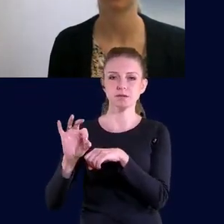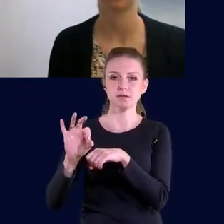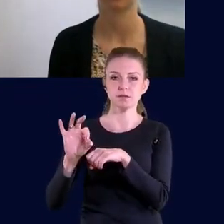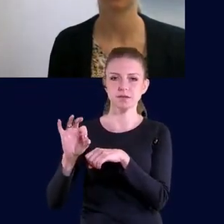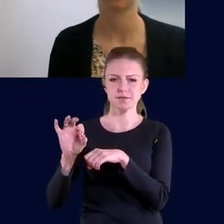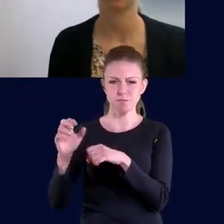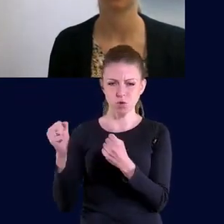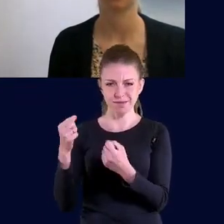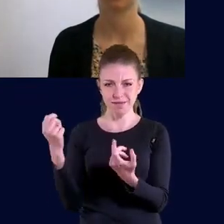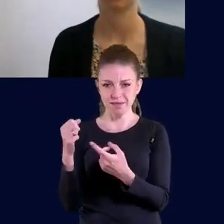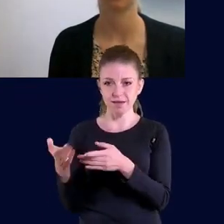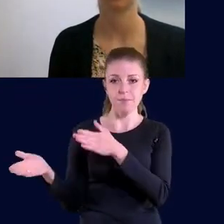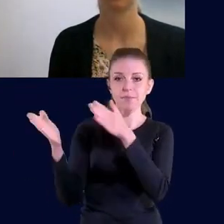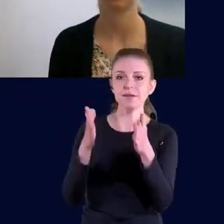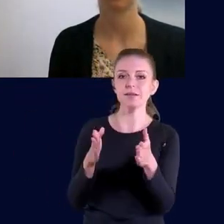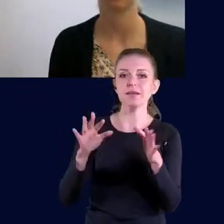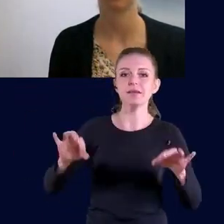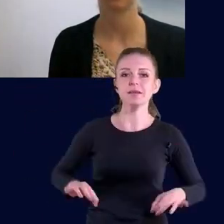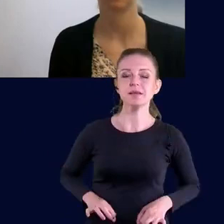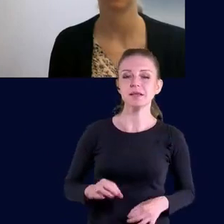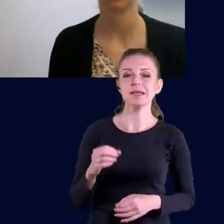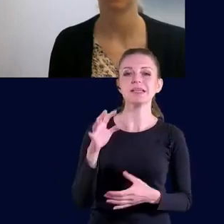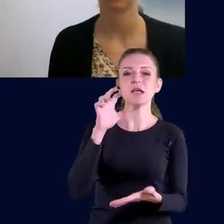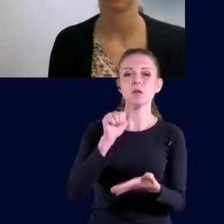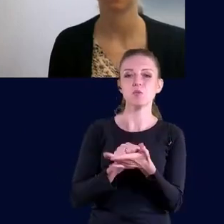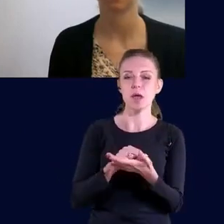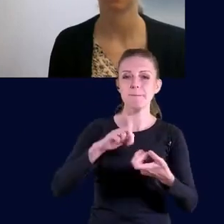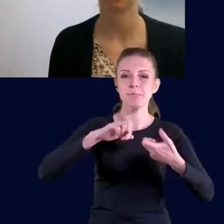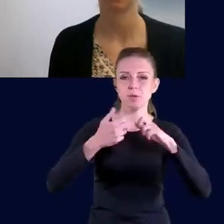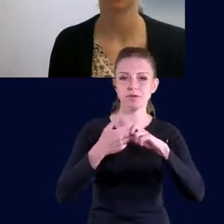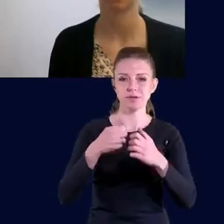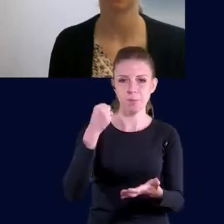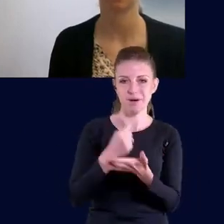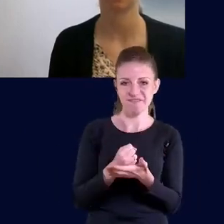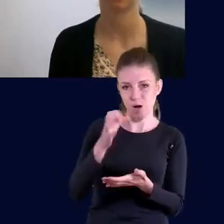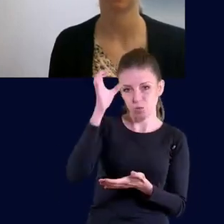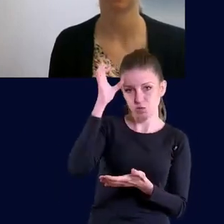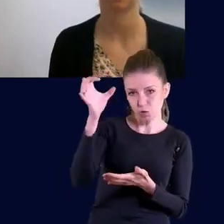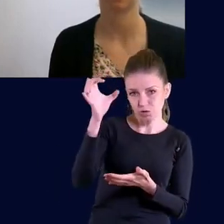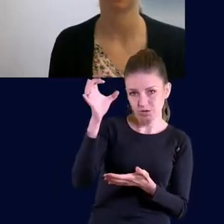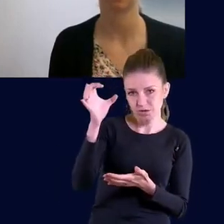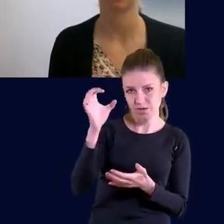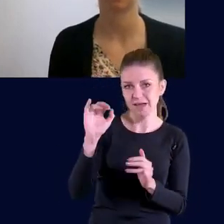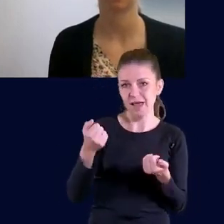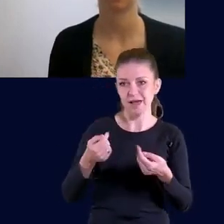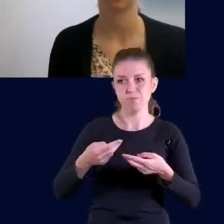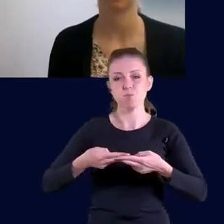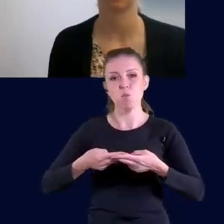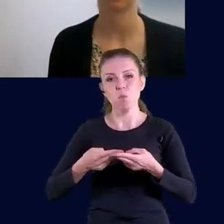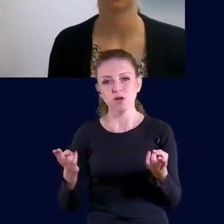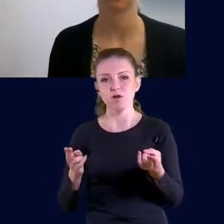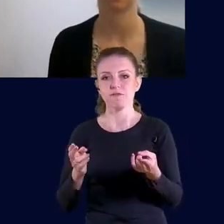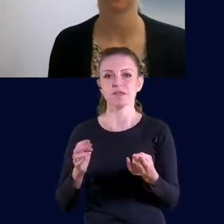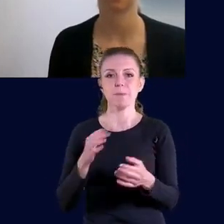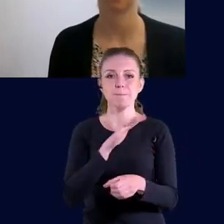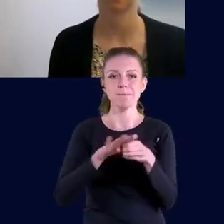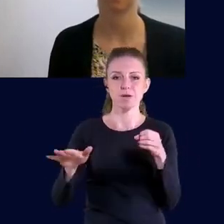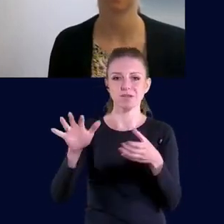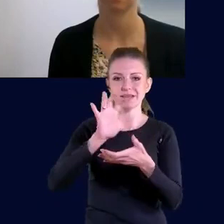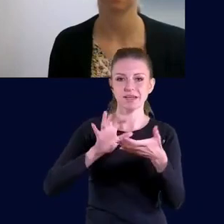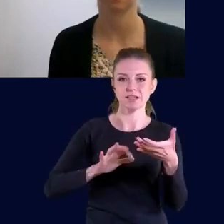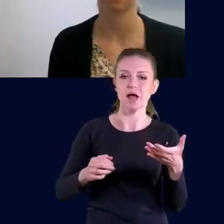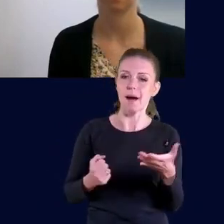pani Joanna Błasik zajmuje się problematyką prawa autorskiego w kontekście publikowania pełnych tekstów w repozytorium